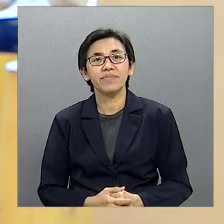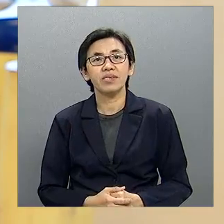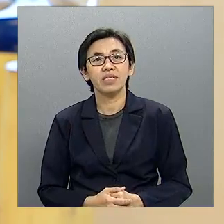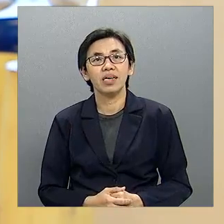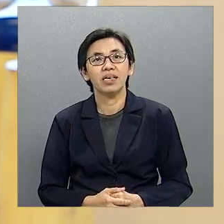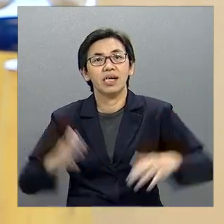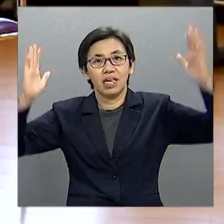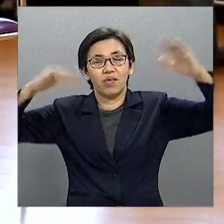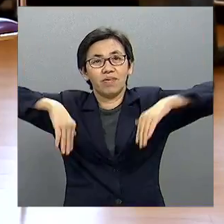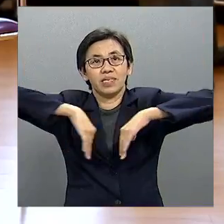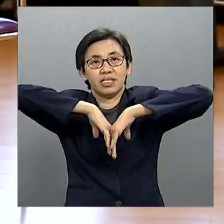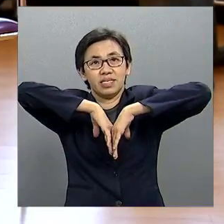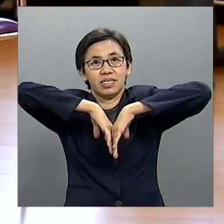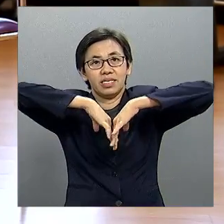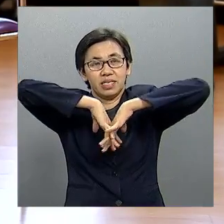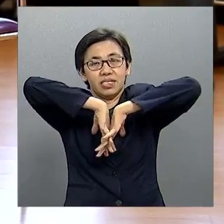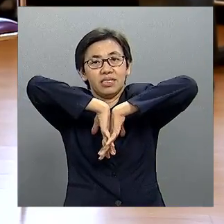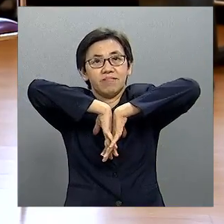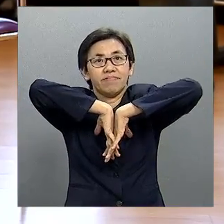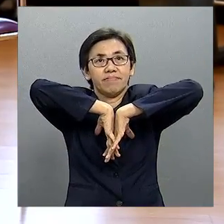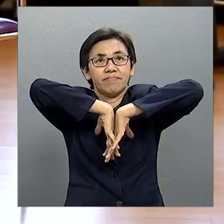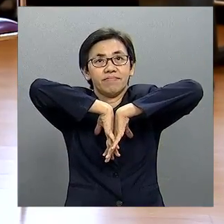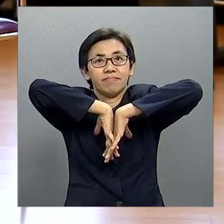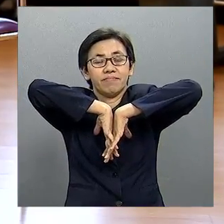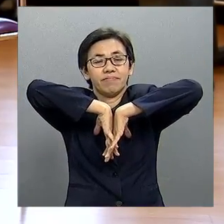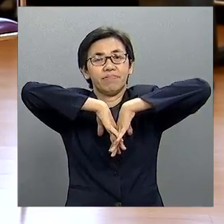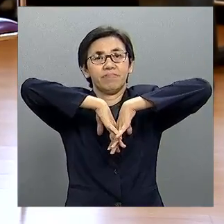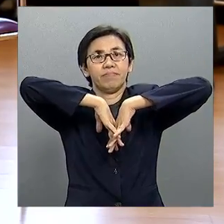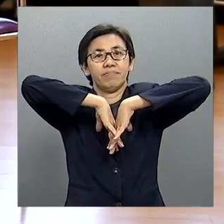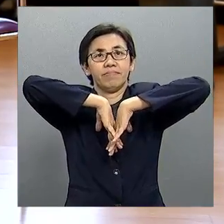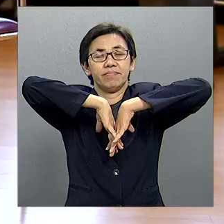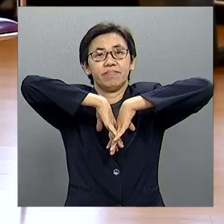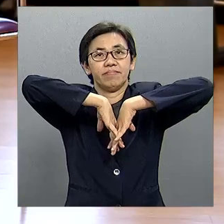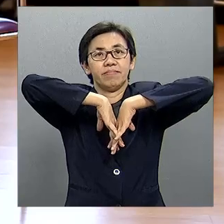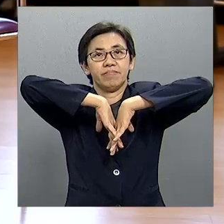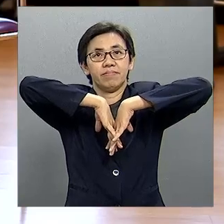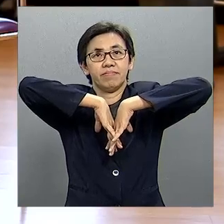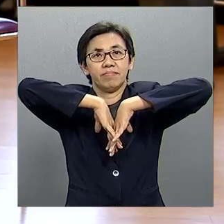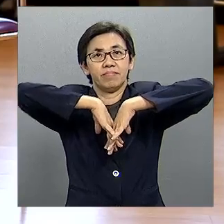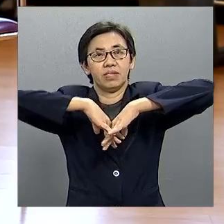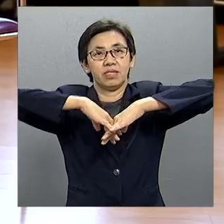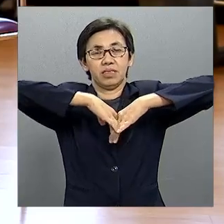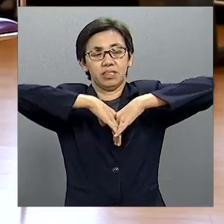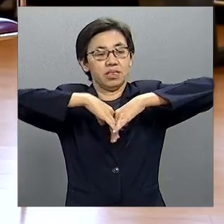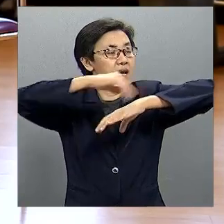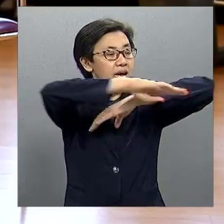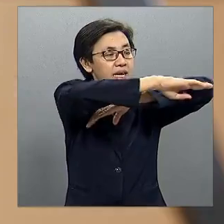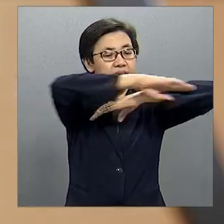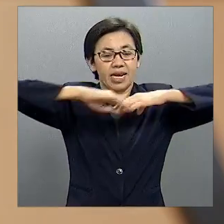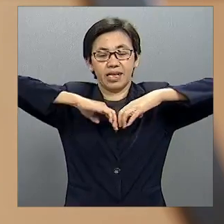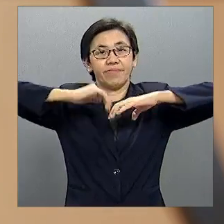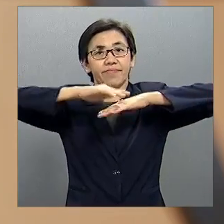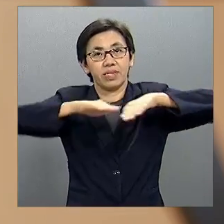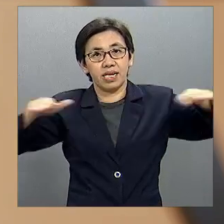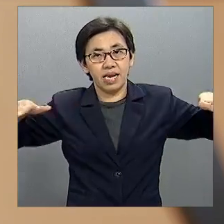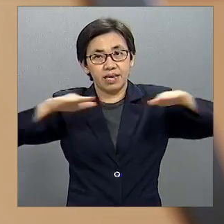ครับมาชิดกันอย่างนี้นะพอชิดกันเสร็จเนี่ยให้เขาเรียกว่าให้แนวข้อศอกเนี่ยขนานกันนะขนานกับข้อมือขน